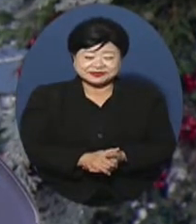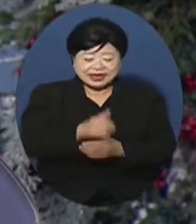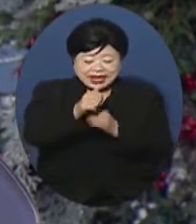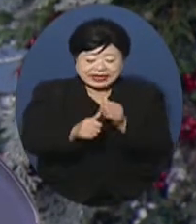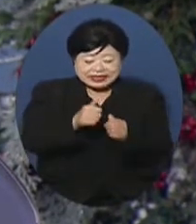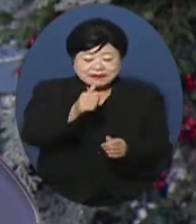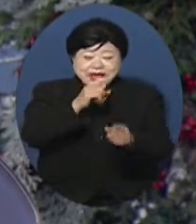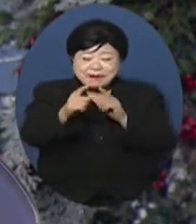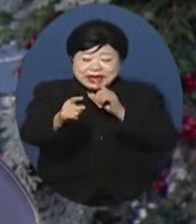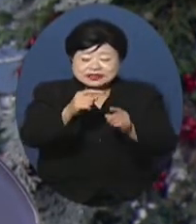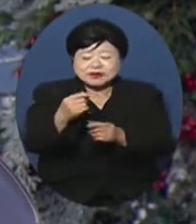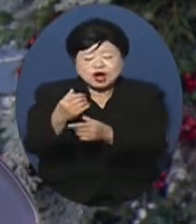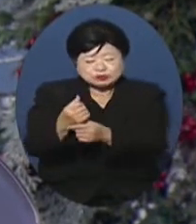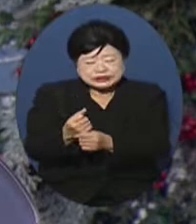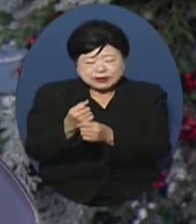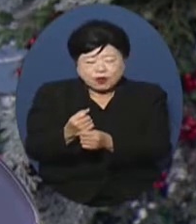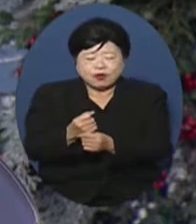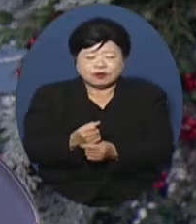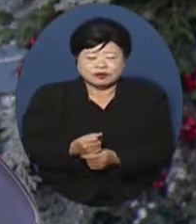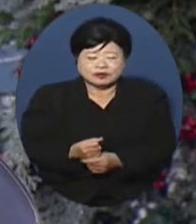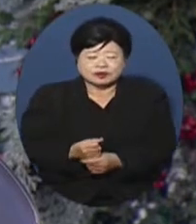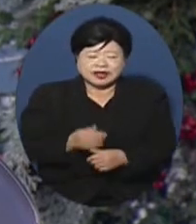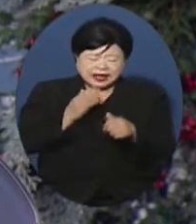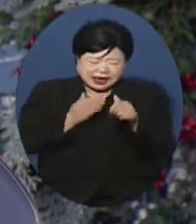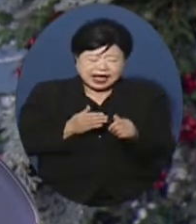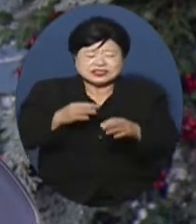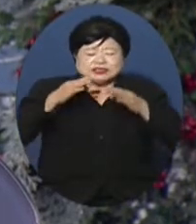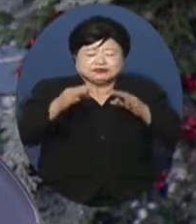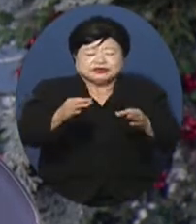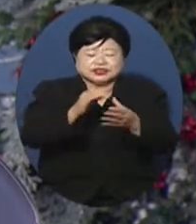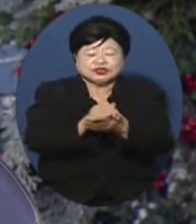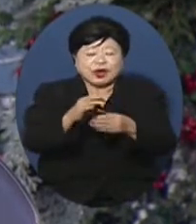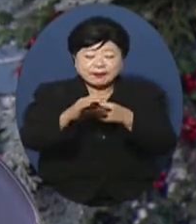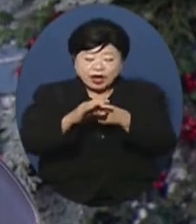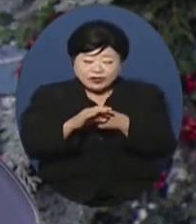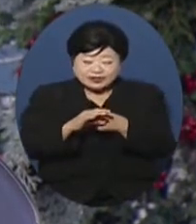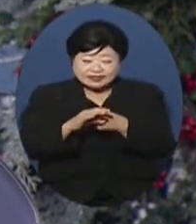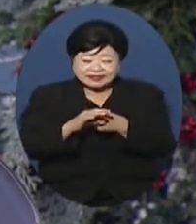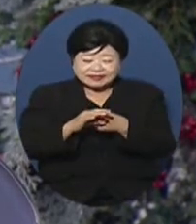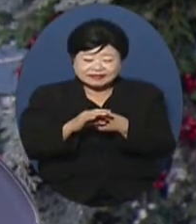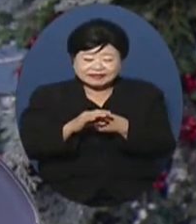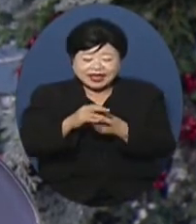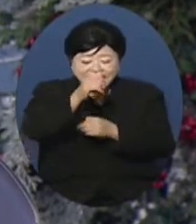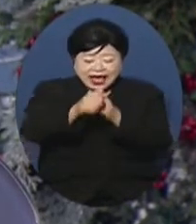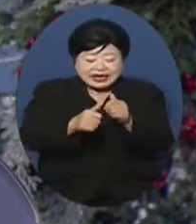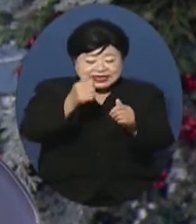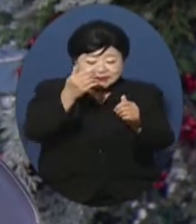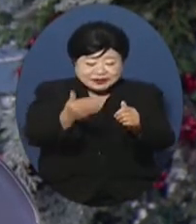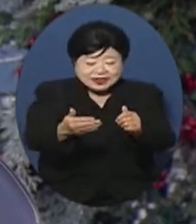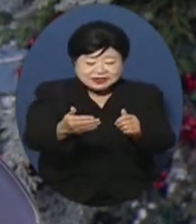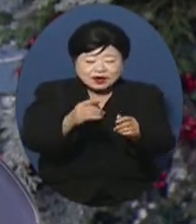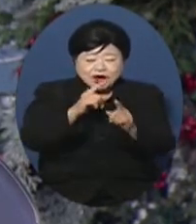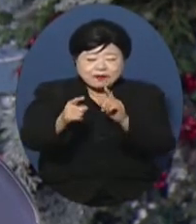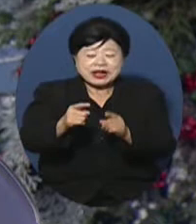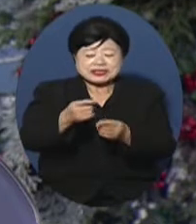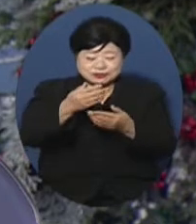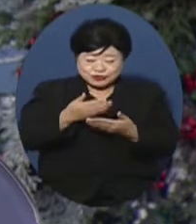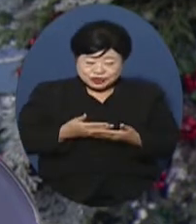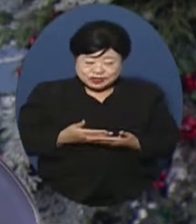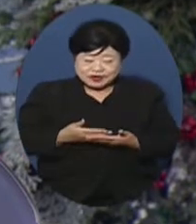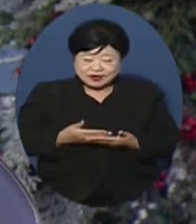하나님의 말씀을 붙잡고 한지를 그러져 기도하면 하나님께서 말씀을 주셔서